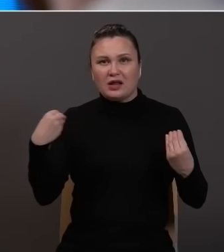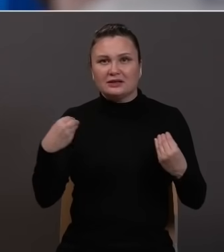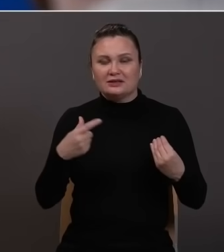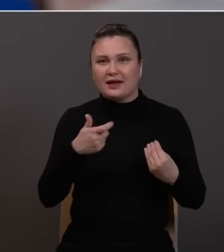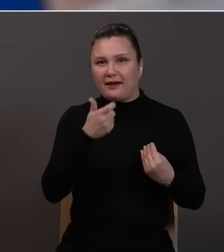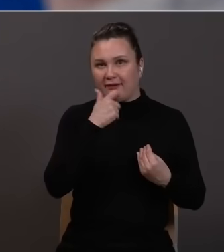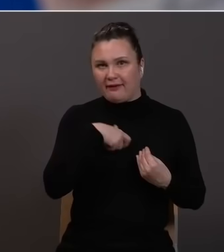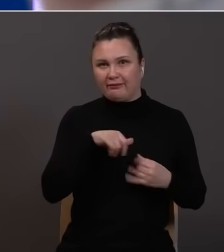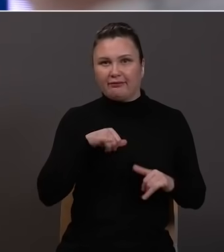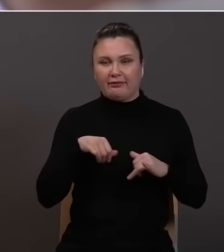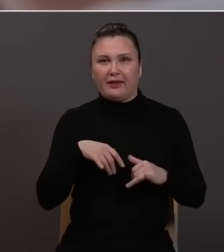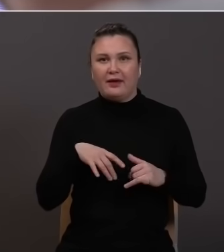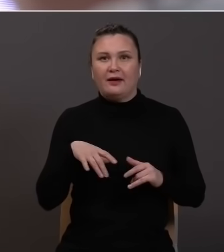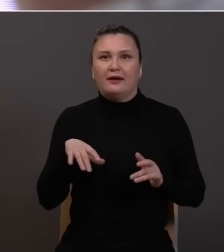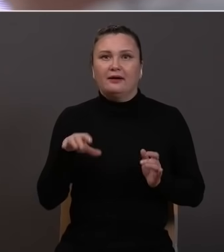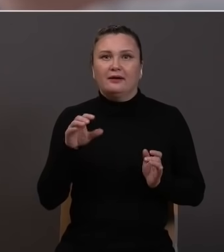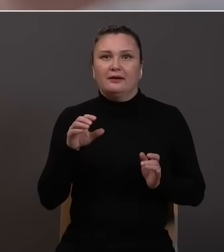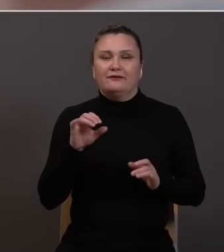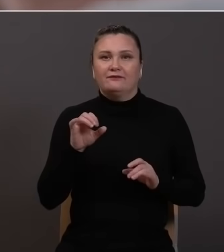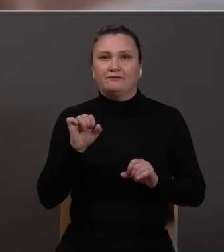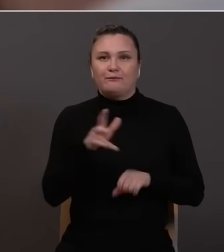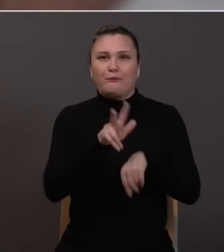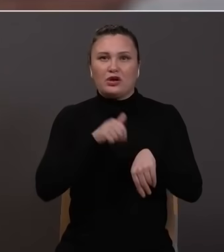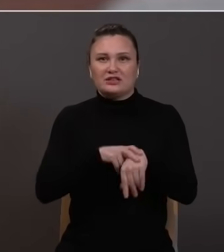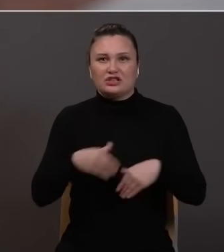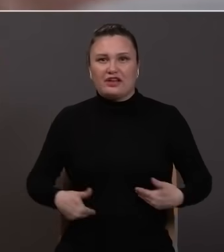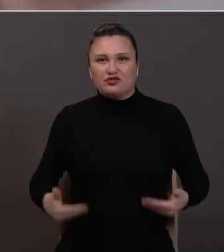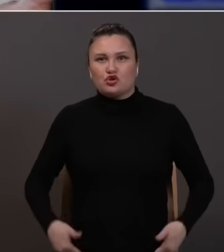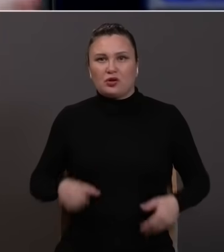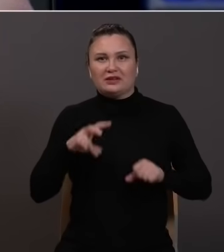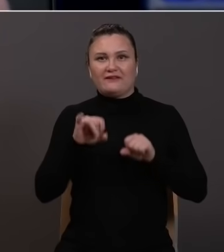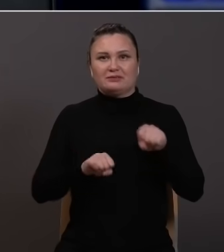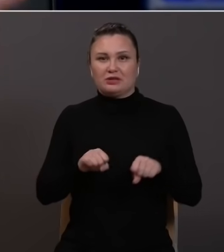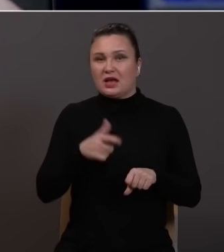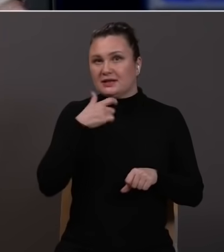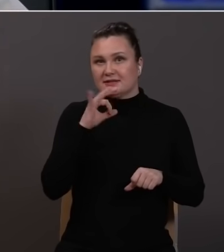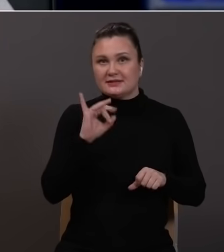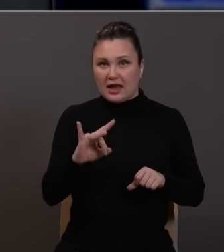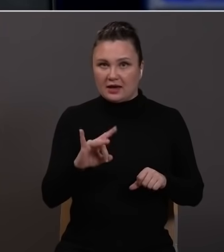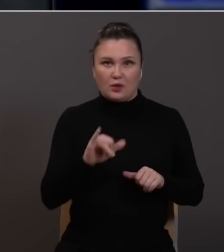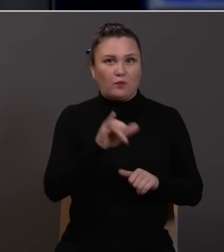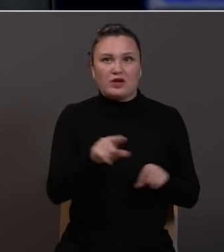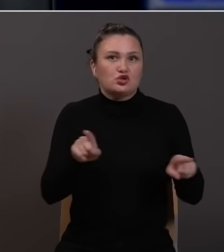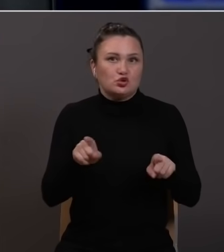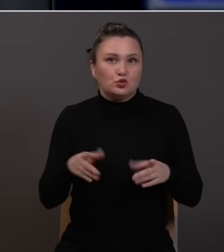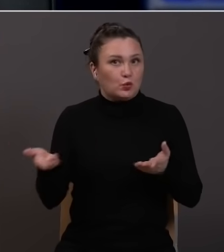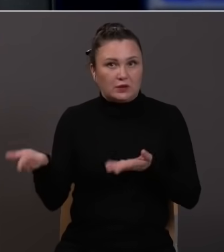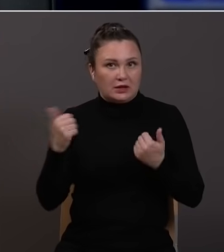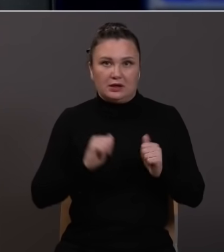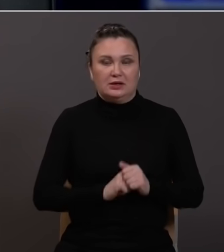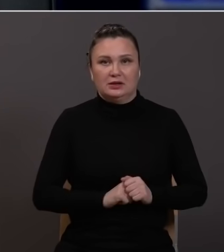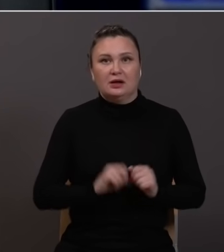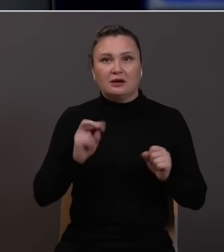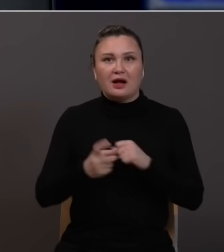галантные полицейские в обтягивающих шортиках на велосипедах. И они говорят, сэр, у вас здесь как бы вот что-то.